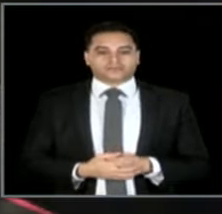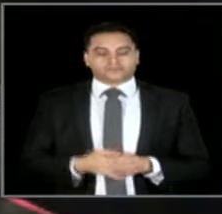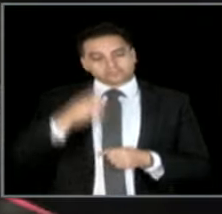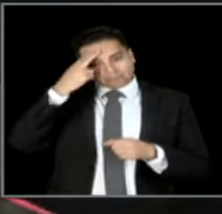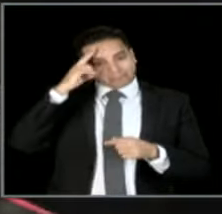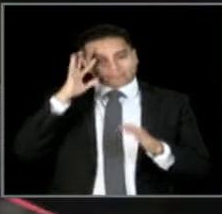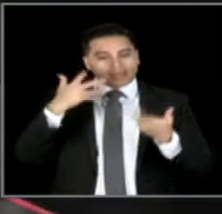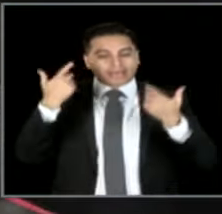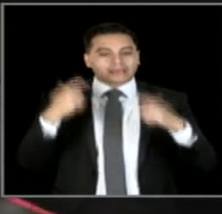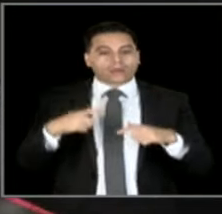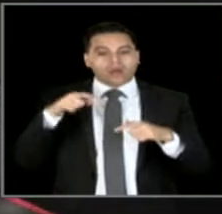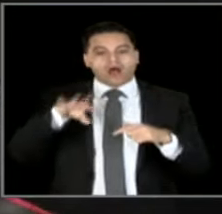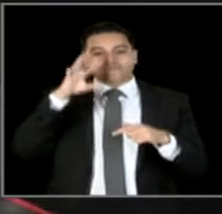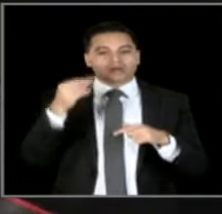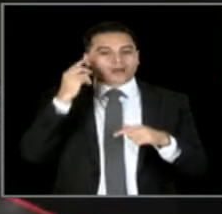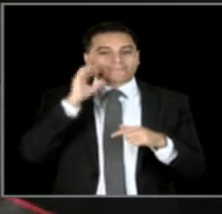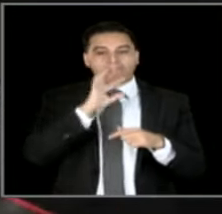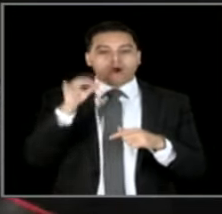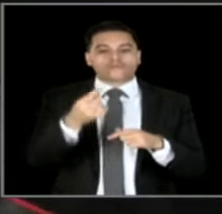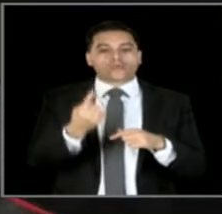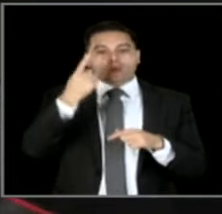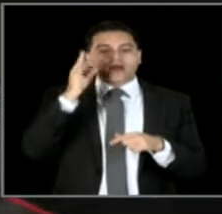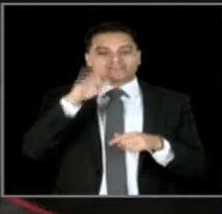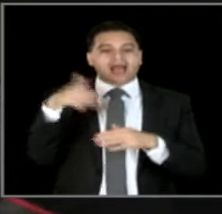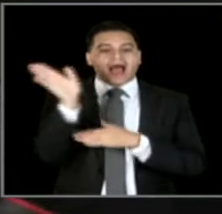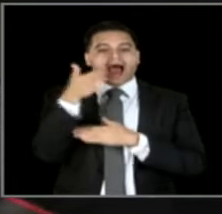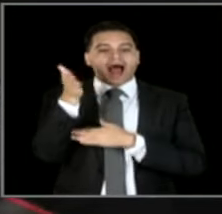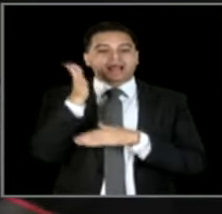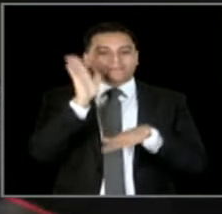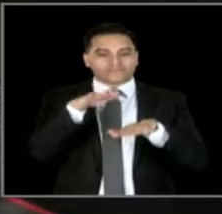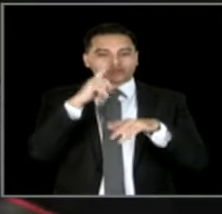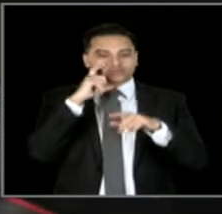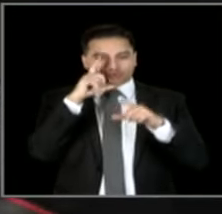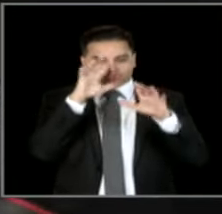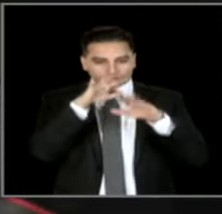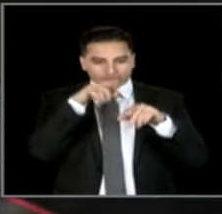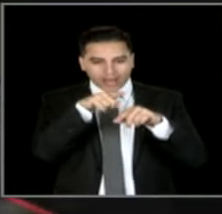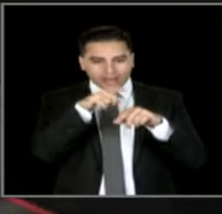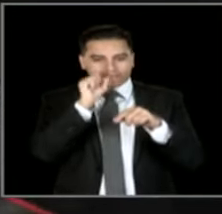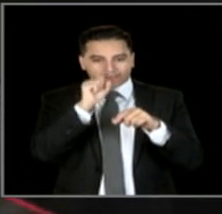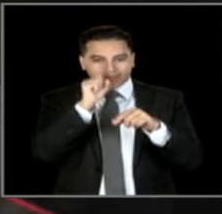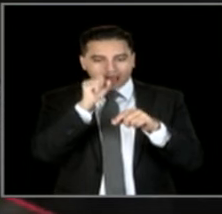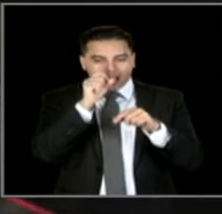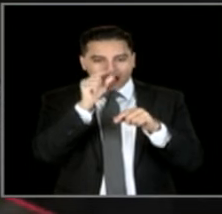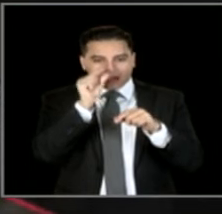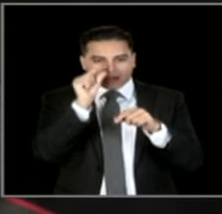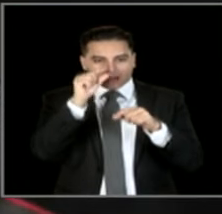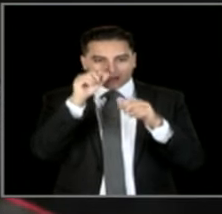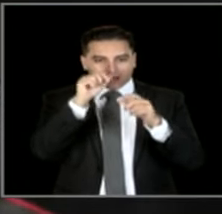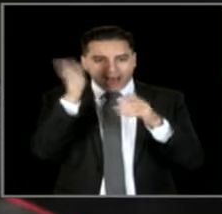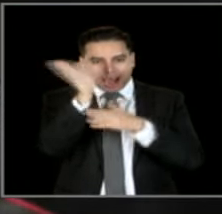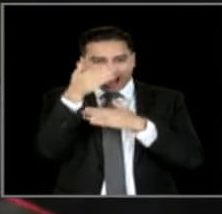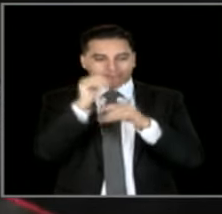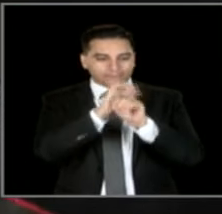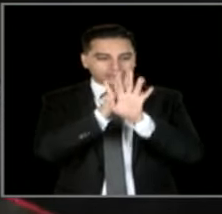ما هي الدولة الإفريقية الوحيدة التي يوجد على علمها غصن نبات الزيتون؟